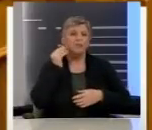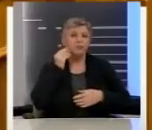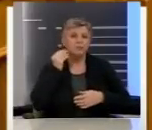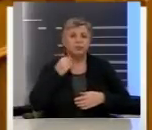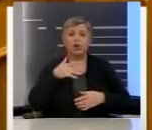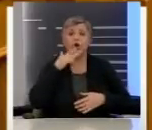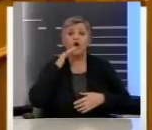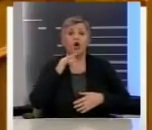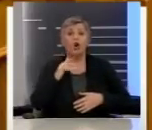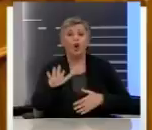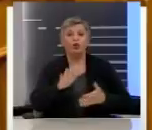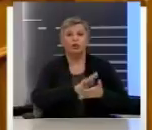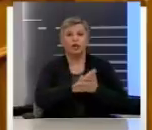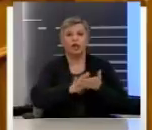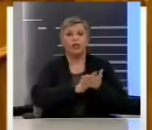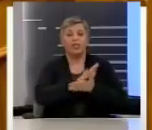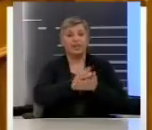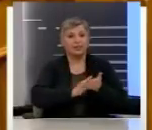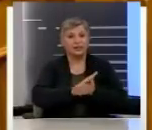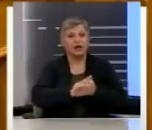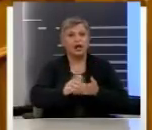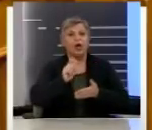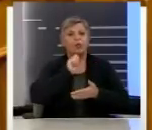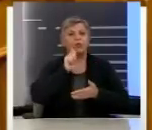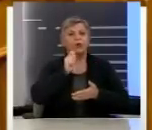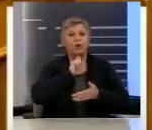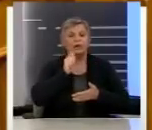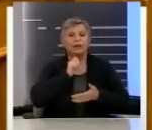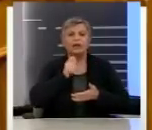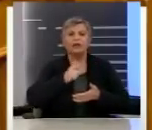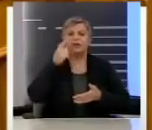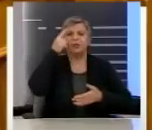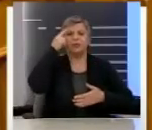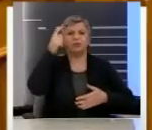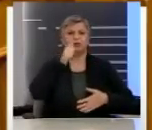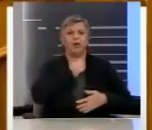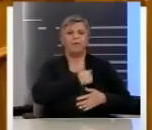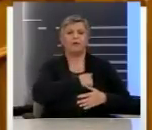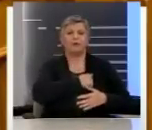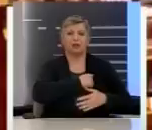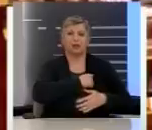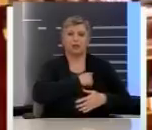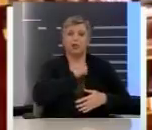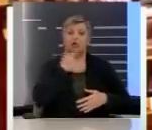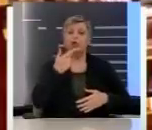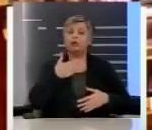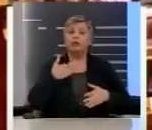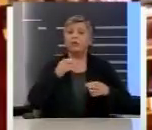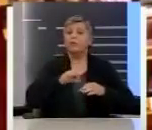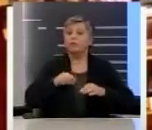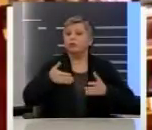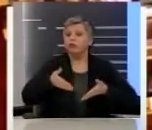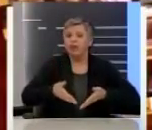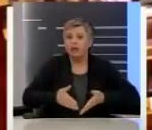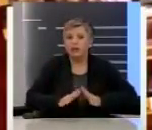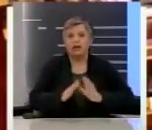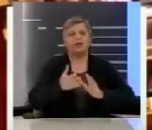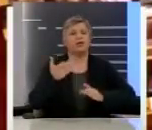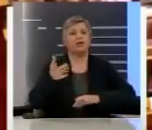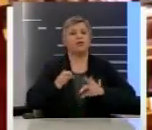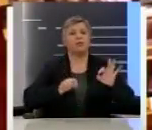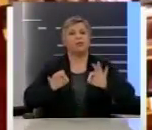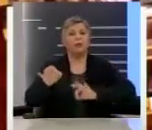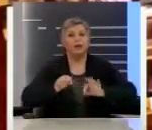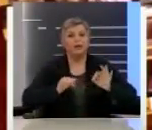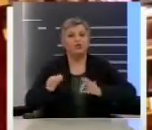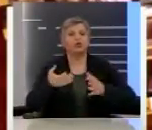τις θρησκείες, τις πολιτικές ή οποιασδήποτε άλλες πεπιθήσεις, την εθνική καταγωγή, την περιουσία, τη